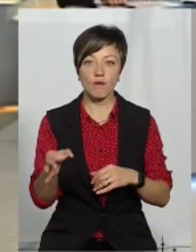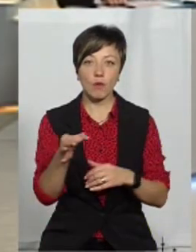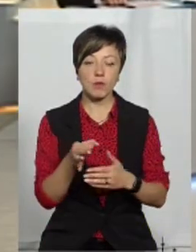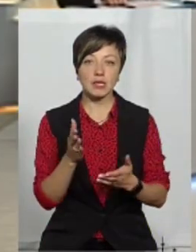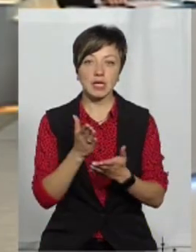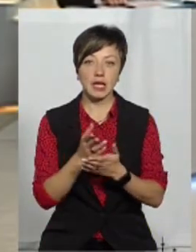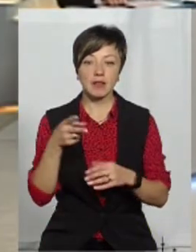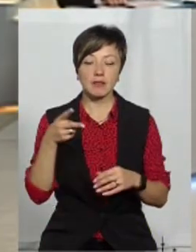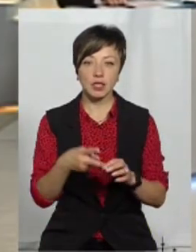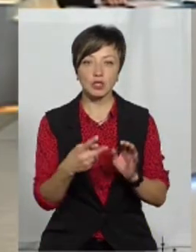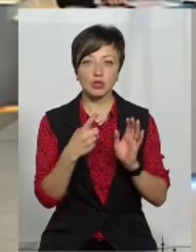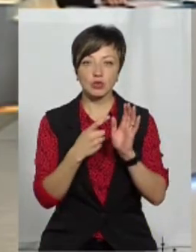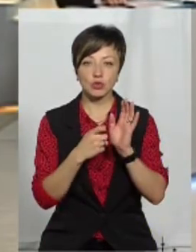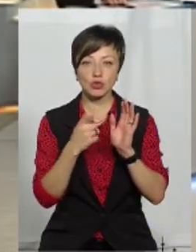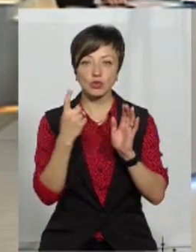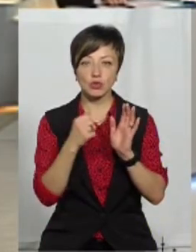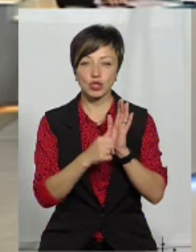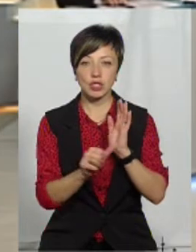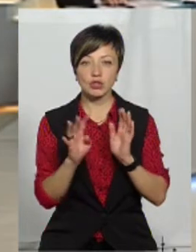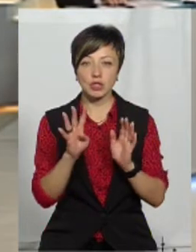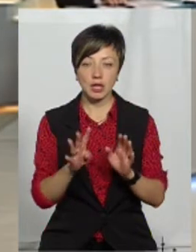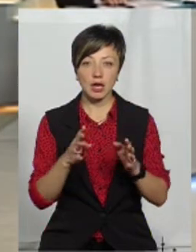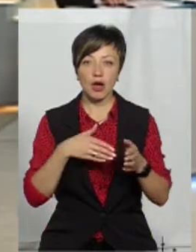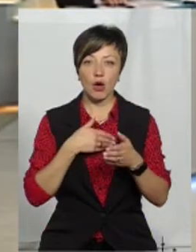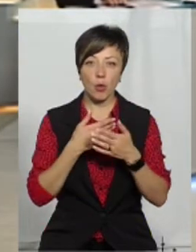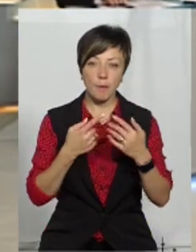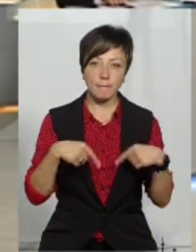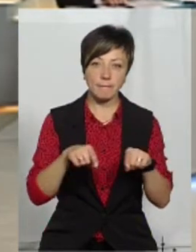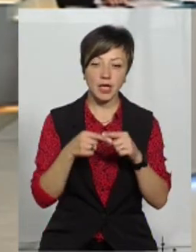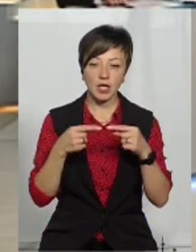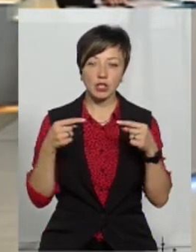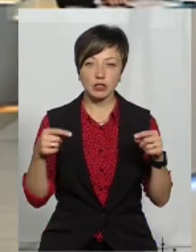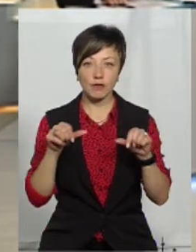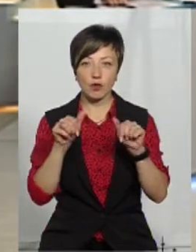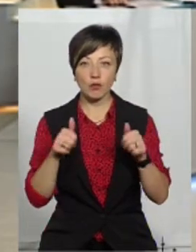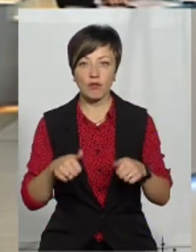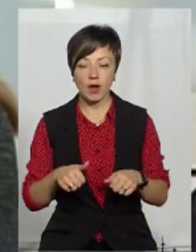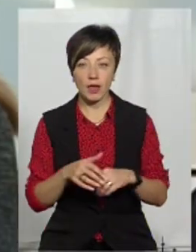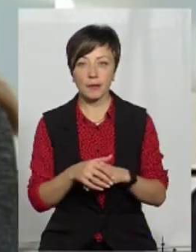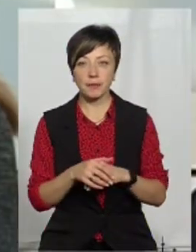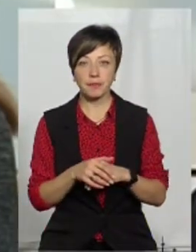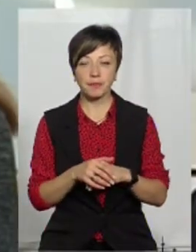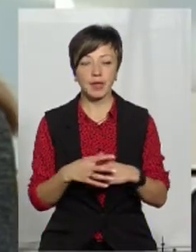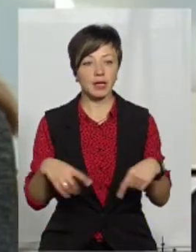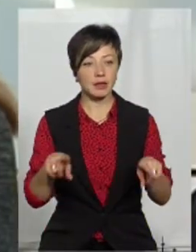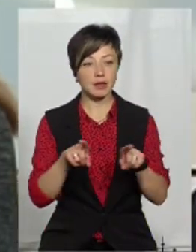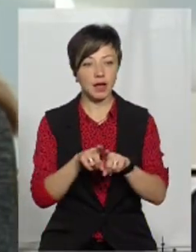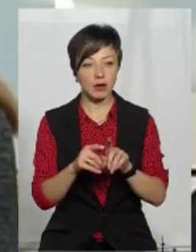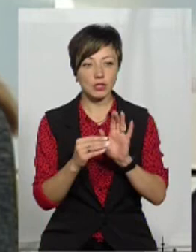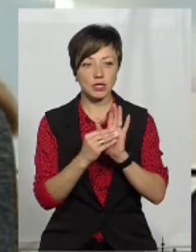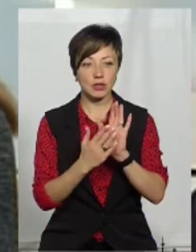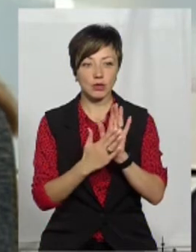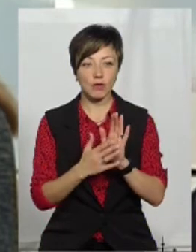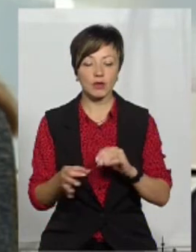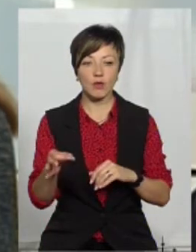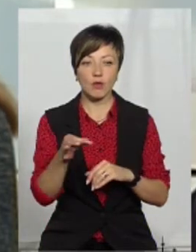є 2164 громадських об'єднання, це і ГОшки, і інші формування, мається на увазі. Також у нас зареєстровано в